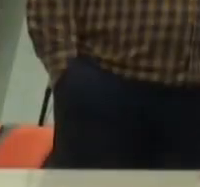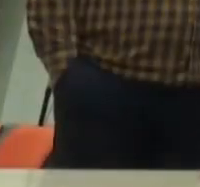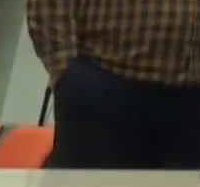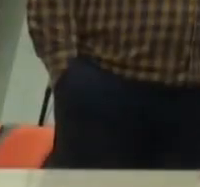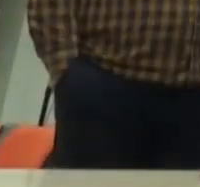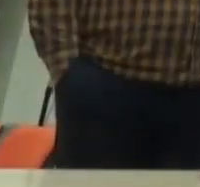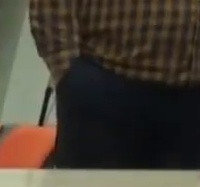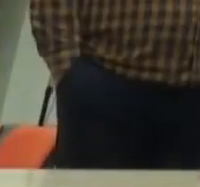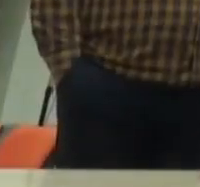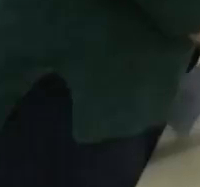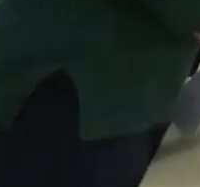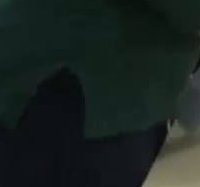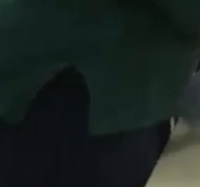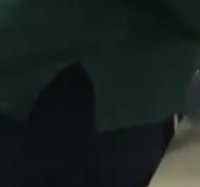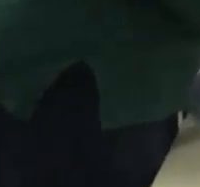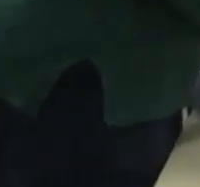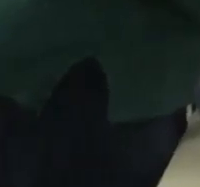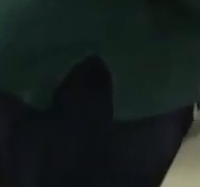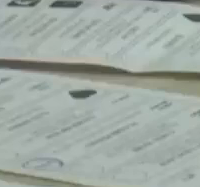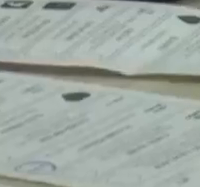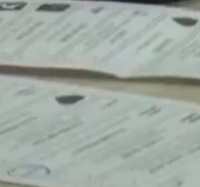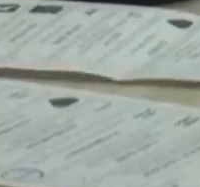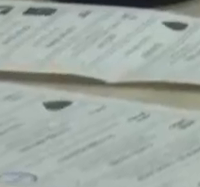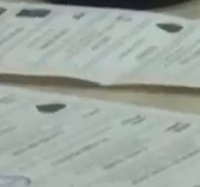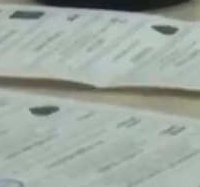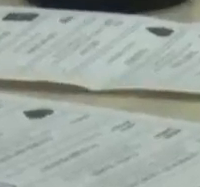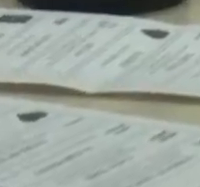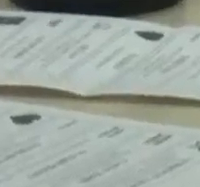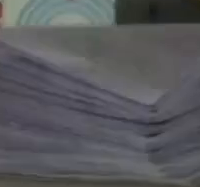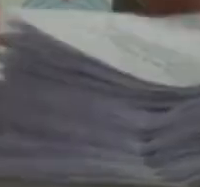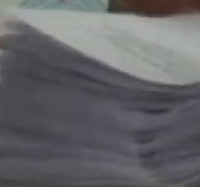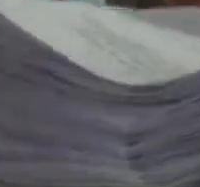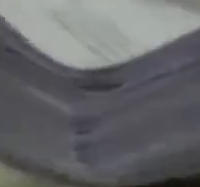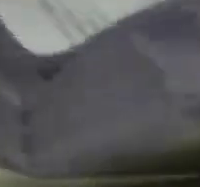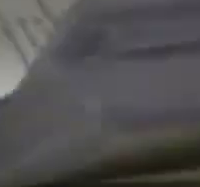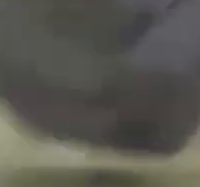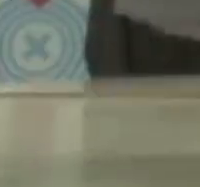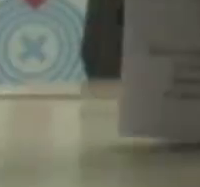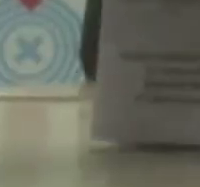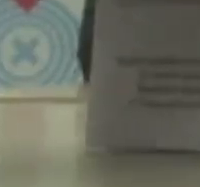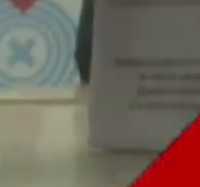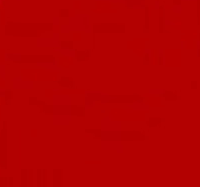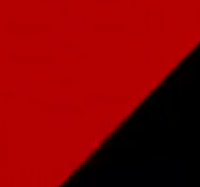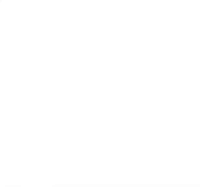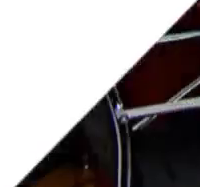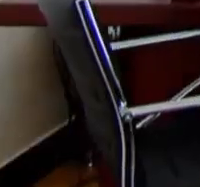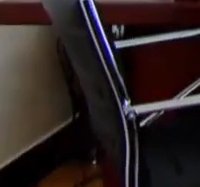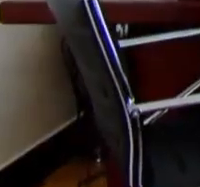Moldovaში საპრეზიდენტო არჩევნები და რეფერენდუმი გაიმართა. Როგორ აფასებენ ქვეყანაში ჩატარებულ არჩევნებს დასავლეთსა და მოსკოვში?